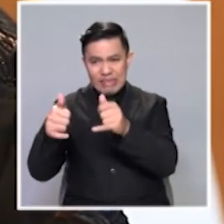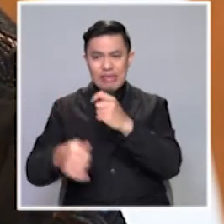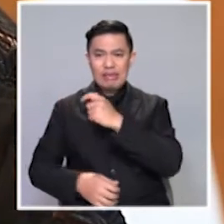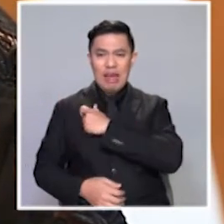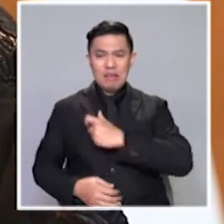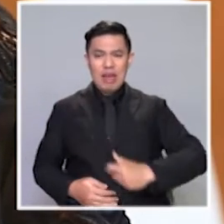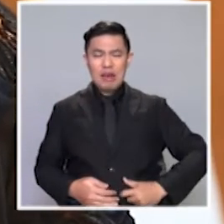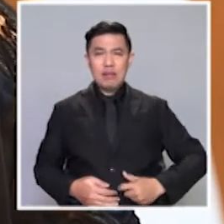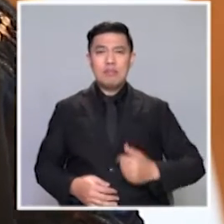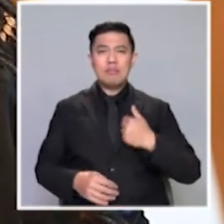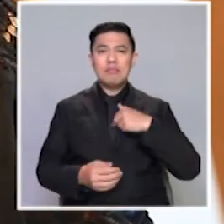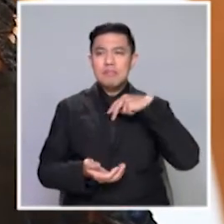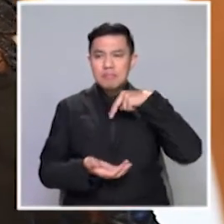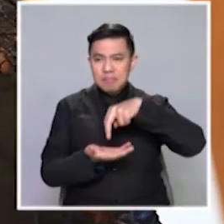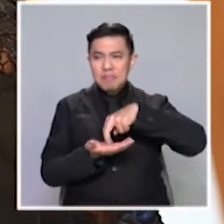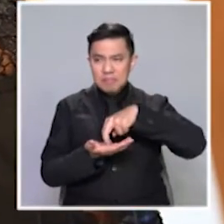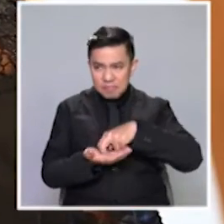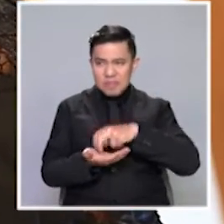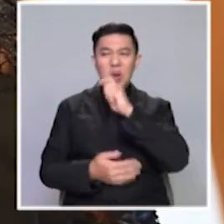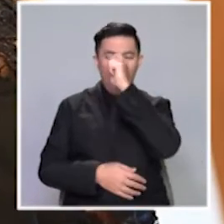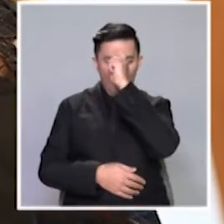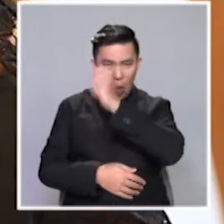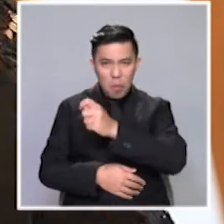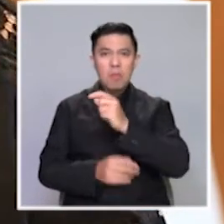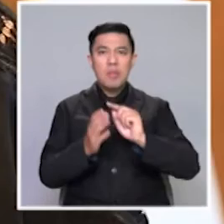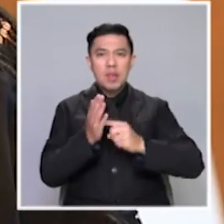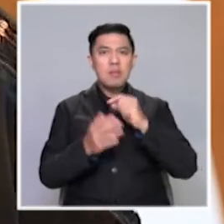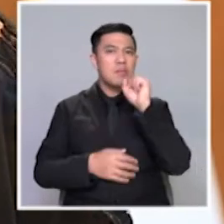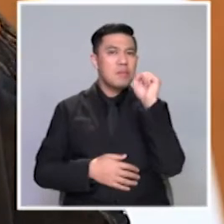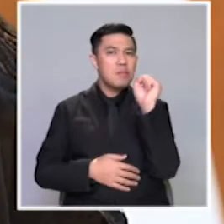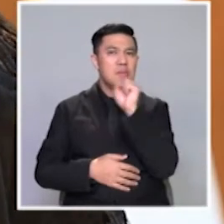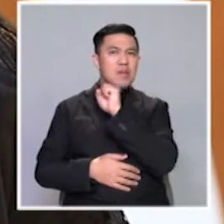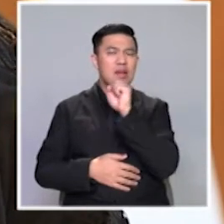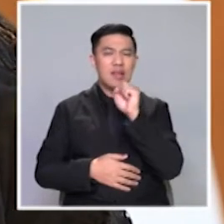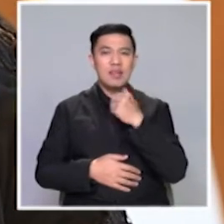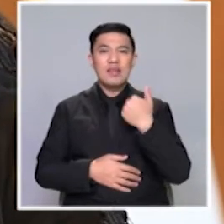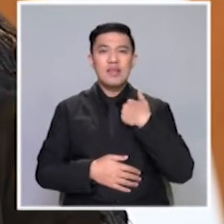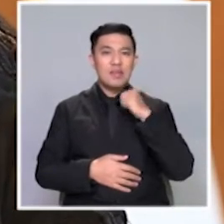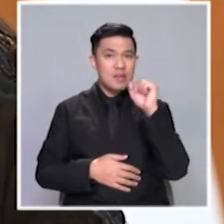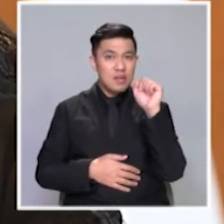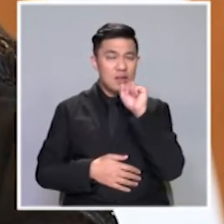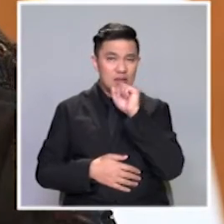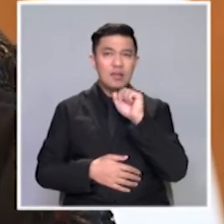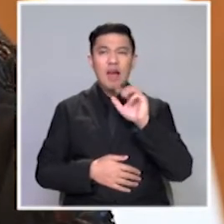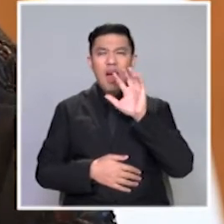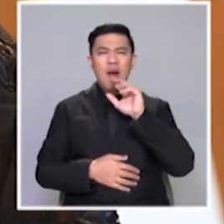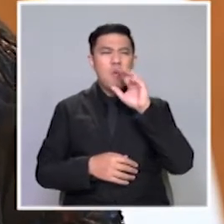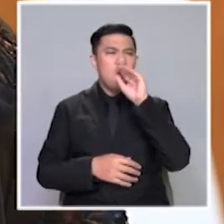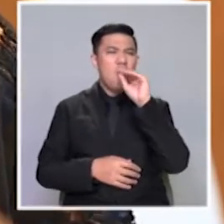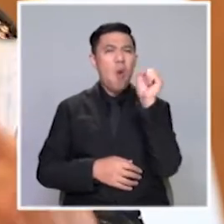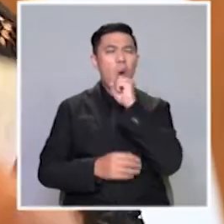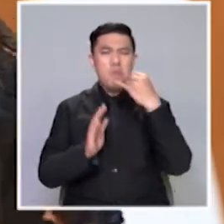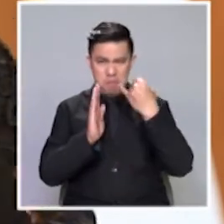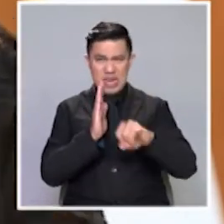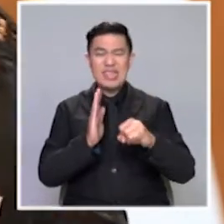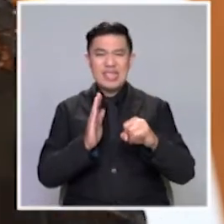ก็ถอนสายบัวเอาก็เริ่มร้องทีพี่ก็โหผิดนะคนโอ้โอ้โอ้แล้วกันเนอร์อย่างเงี้ยแต่พี่ไป